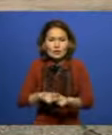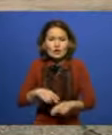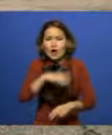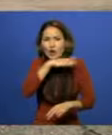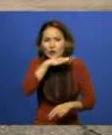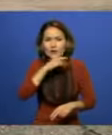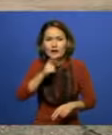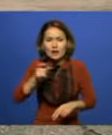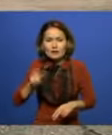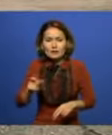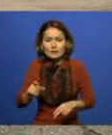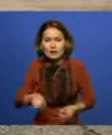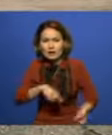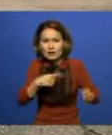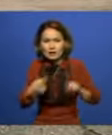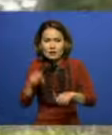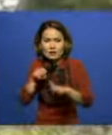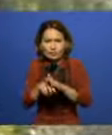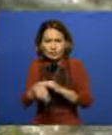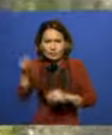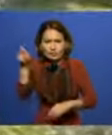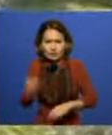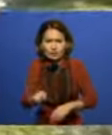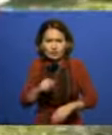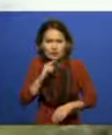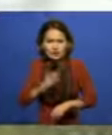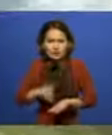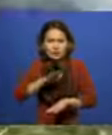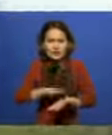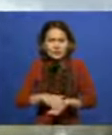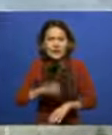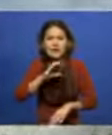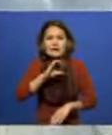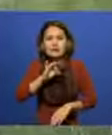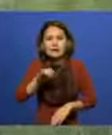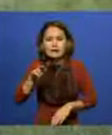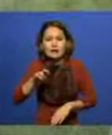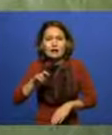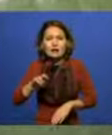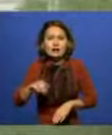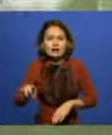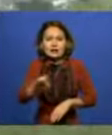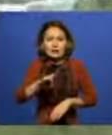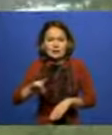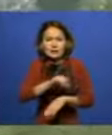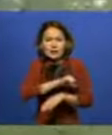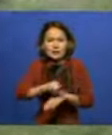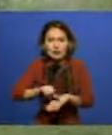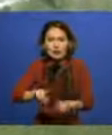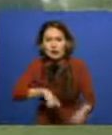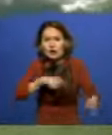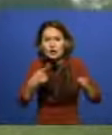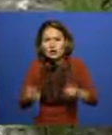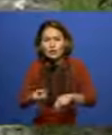асқан. Әрине, бұл шешім бізге қатты әсер етеді. Сириялықтардың туған жерін тастап, бас сауғалап кетуден басқа амалы жоқ. Себебі бұл елде